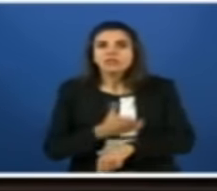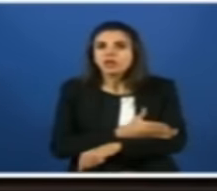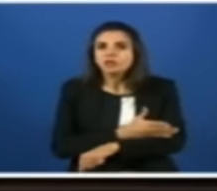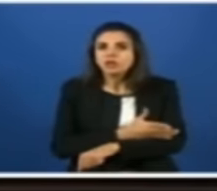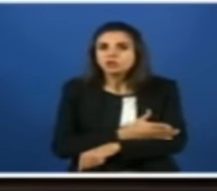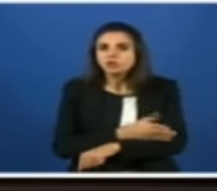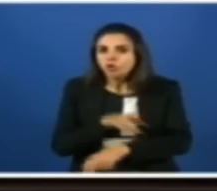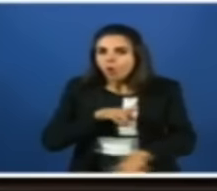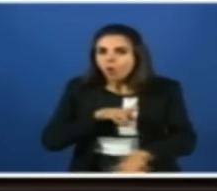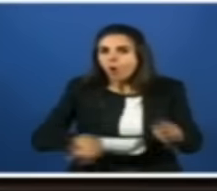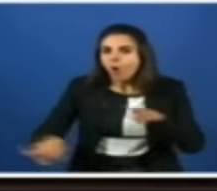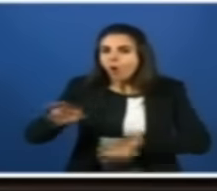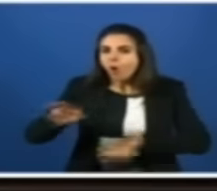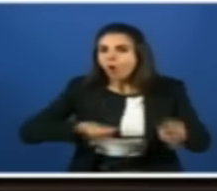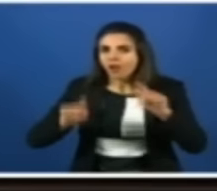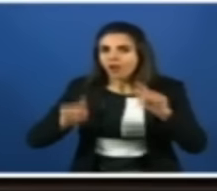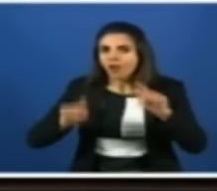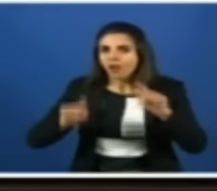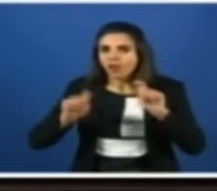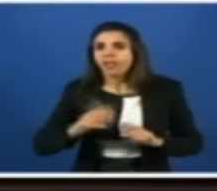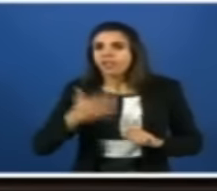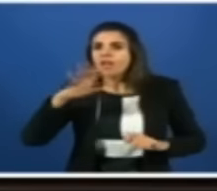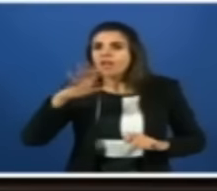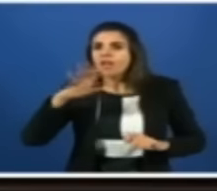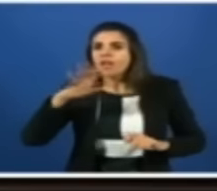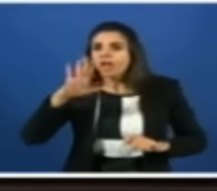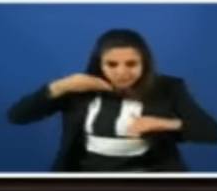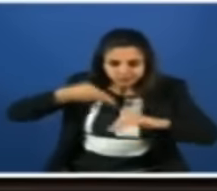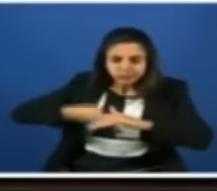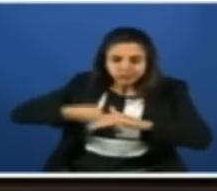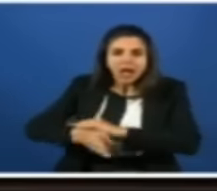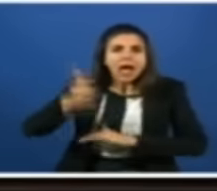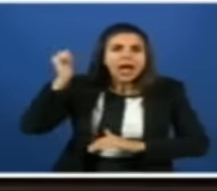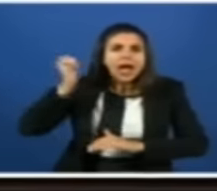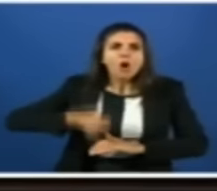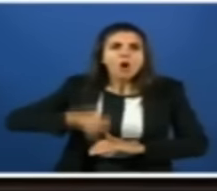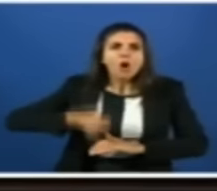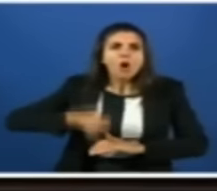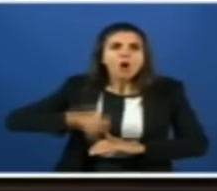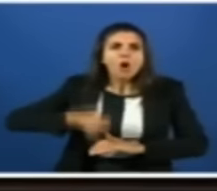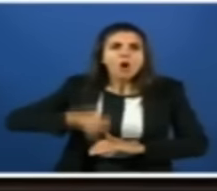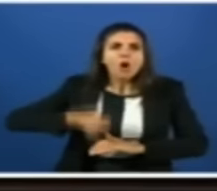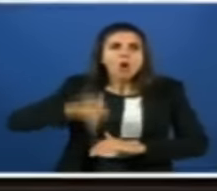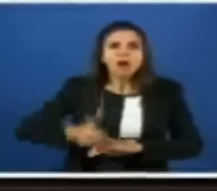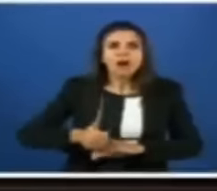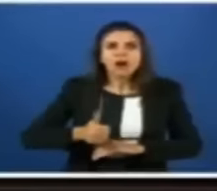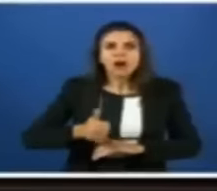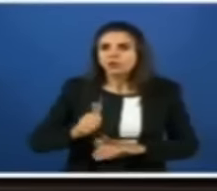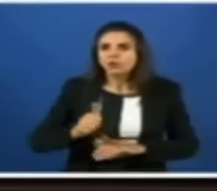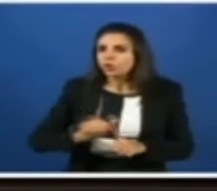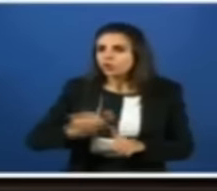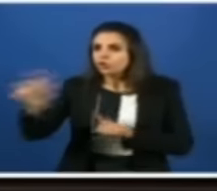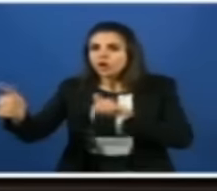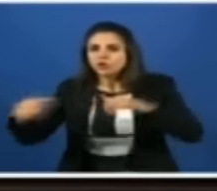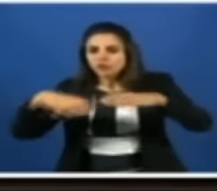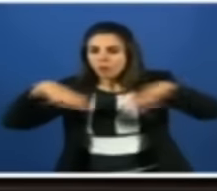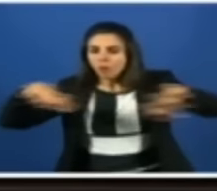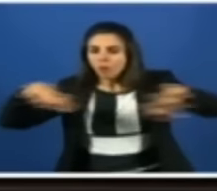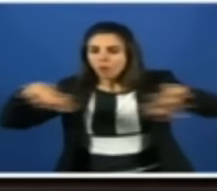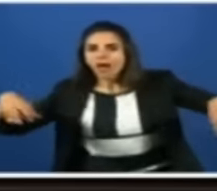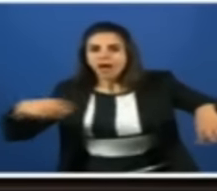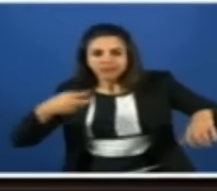vatandaşımız kullandı. Denizin altından her gün bir kıtadan bir kıtaya